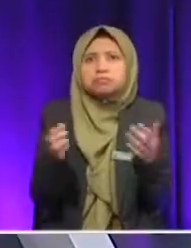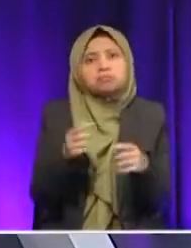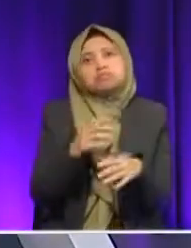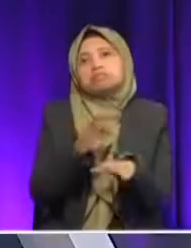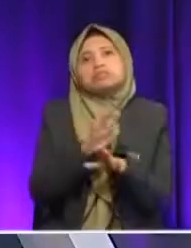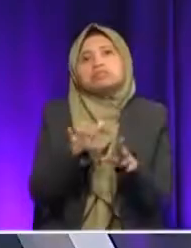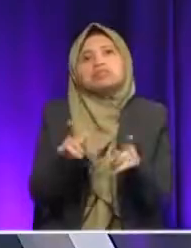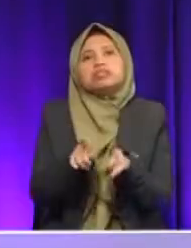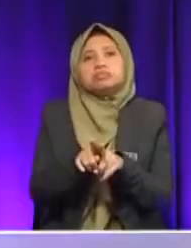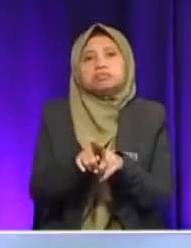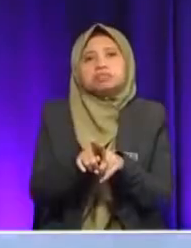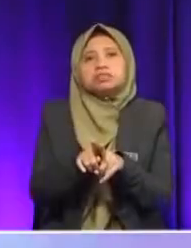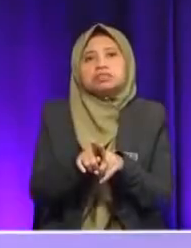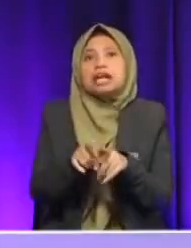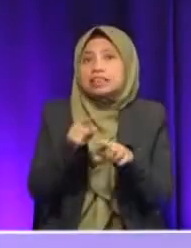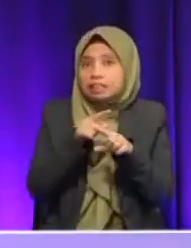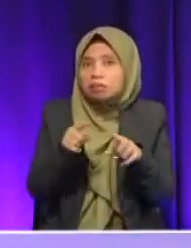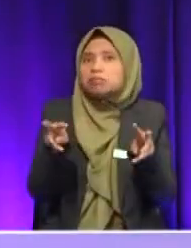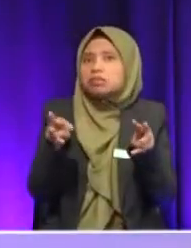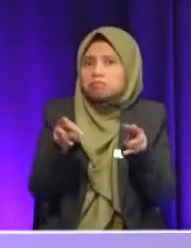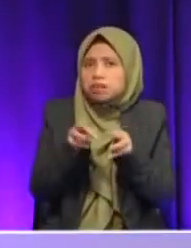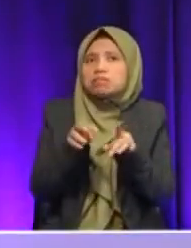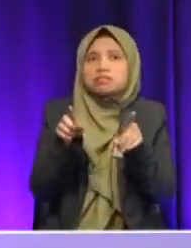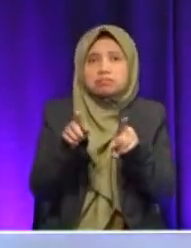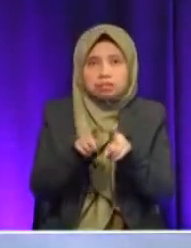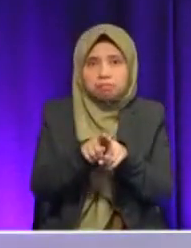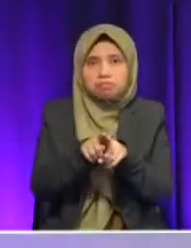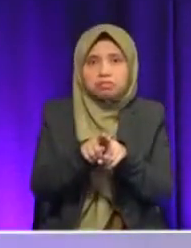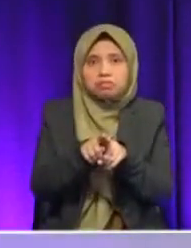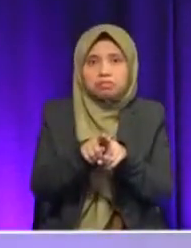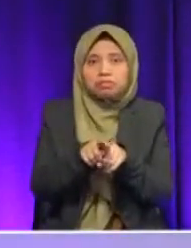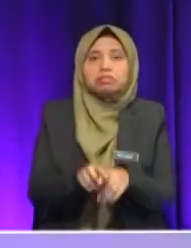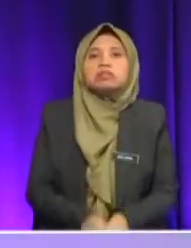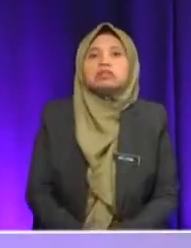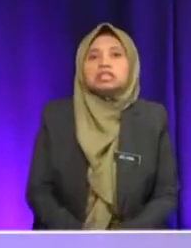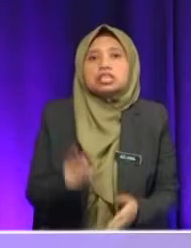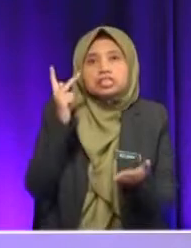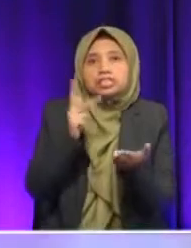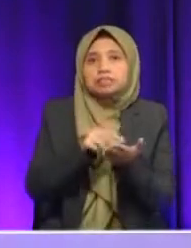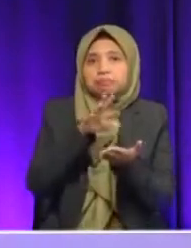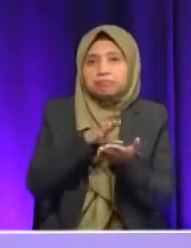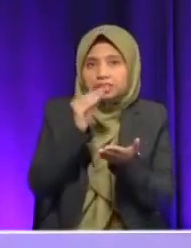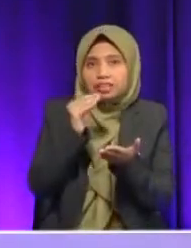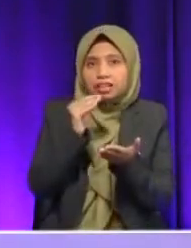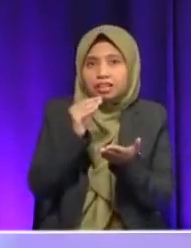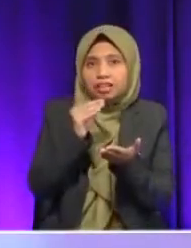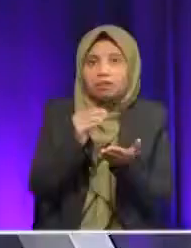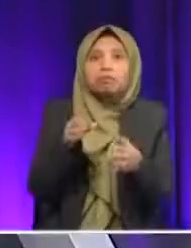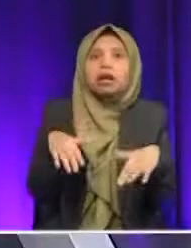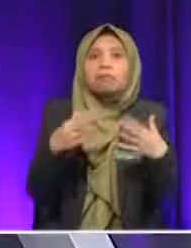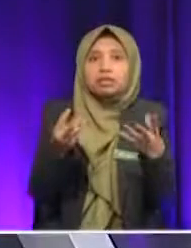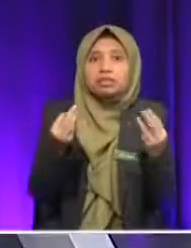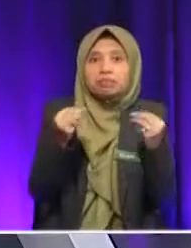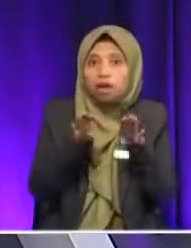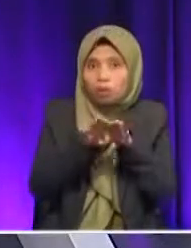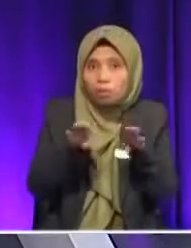tuh Safika AC nggak sibuk sama ke kita belajar nih sayur asam